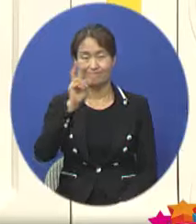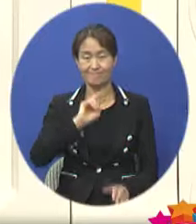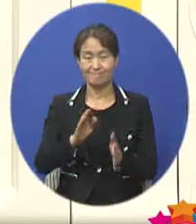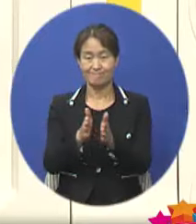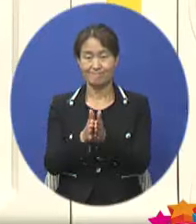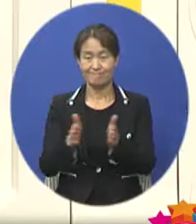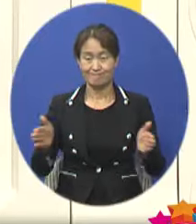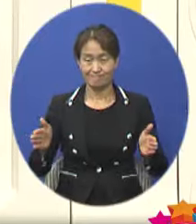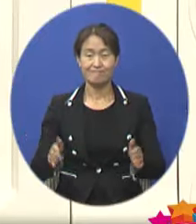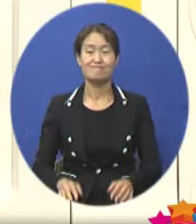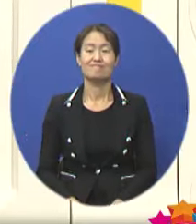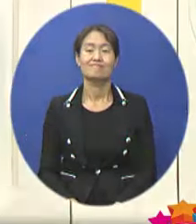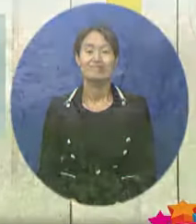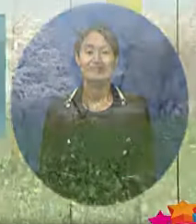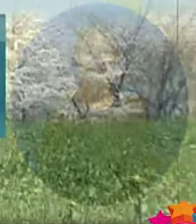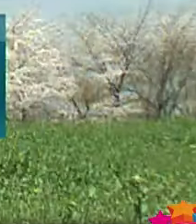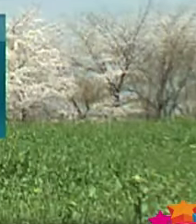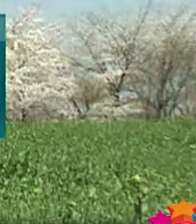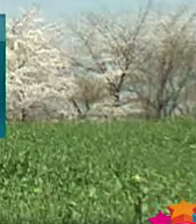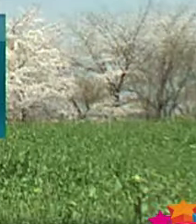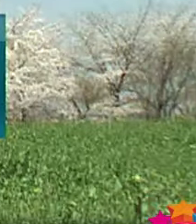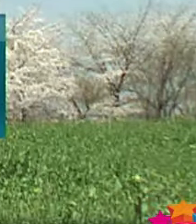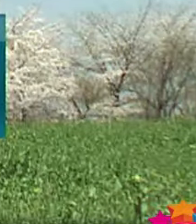음악 갑시다.